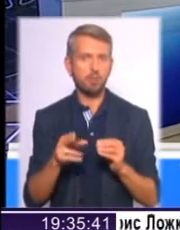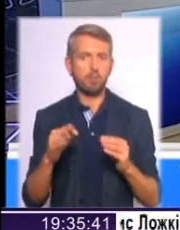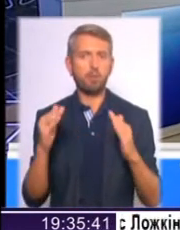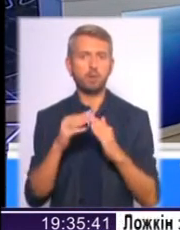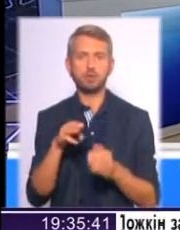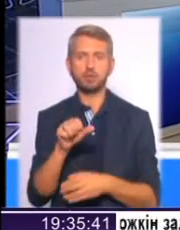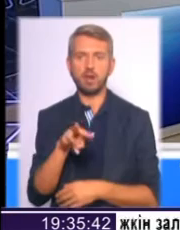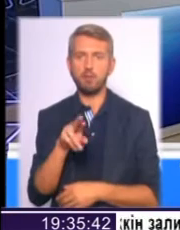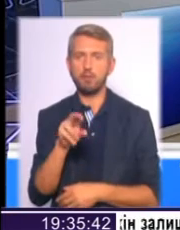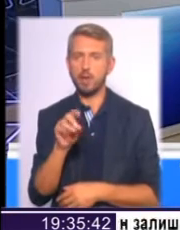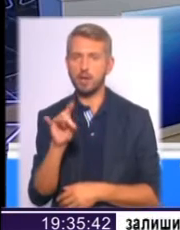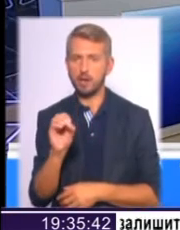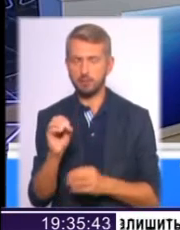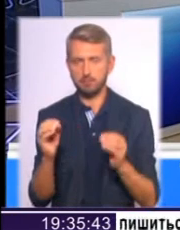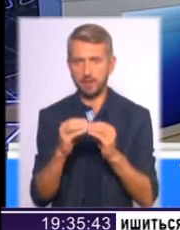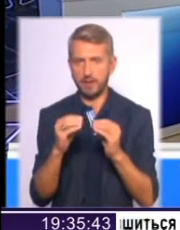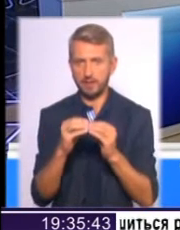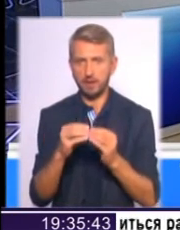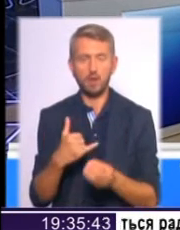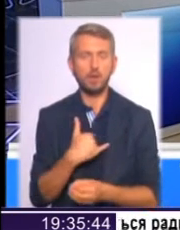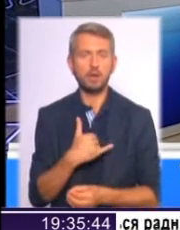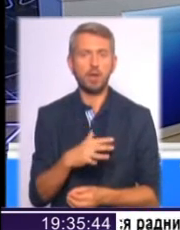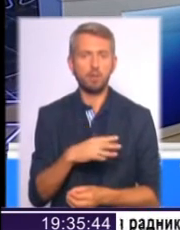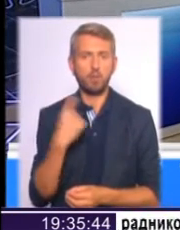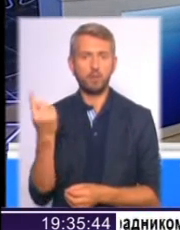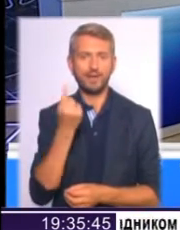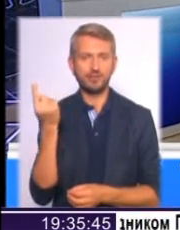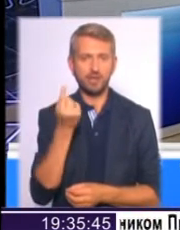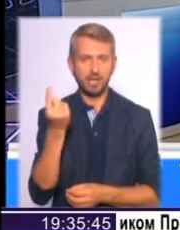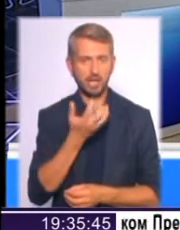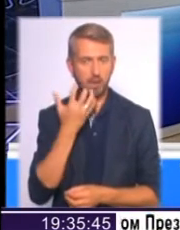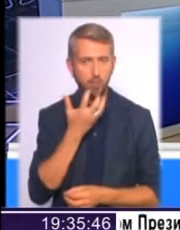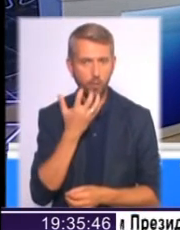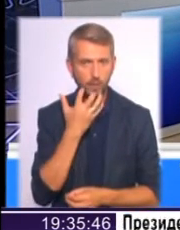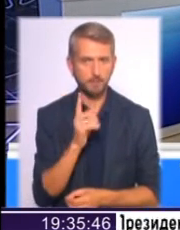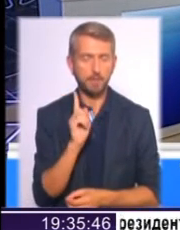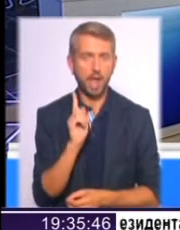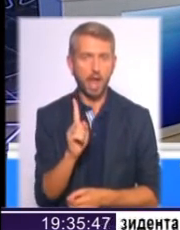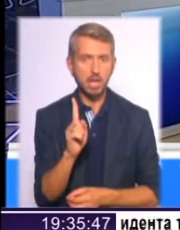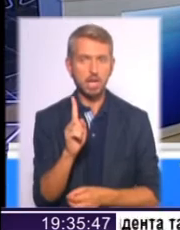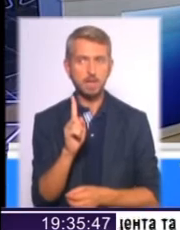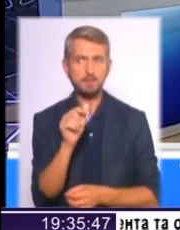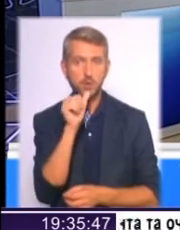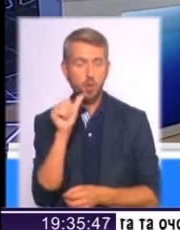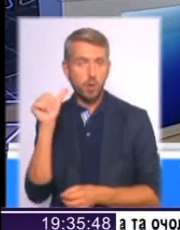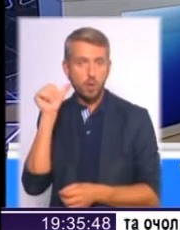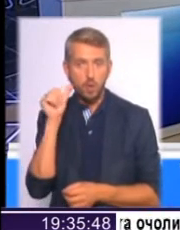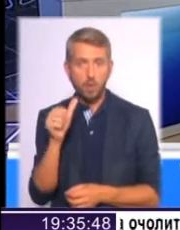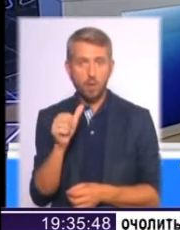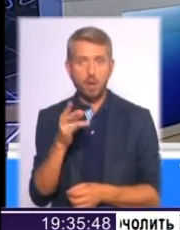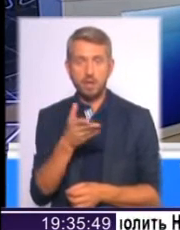перед 10. У нас стояв лічильник тепловий, але минулого року нам